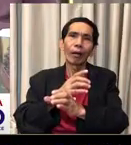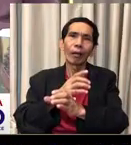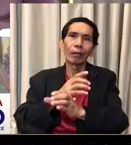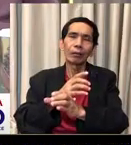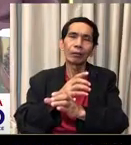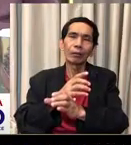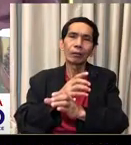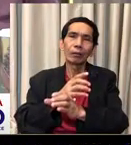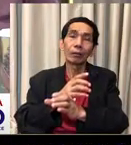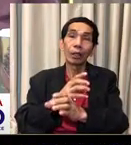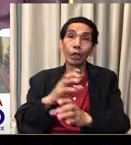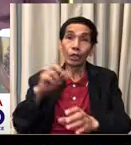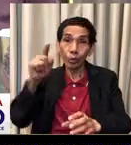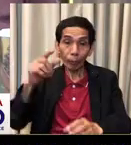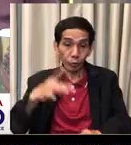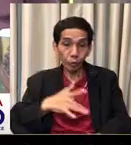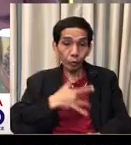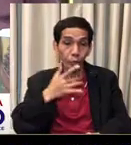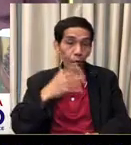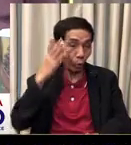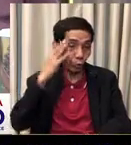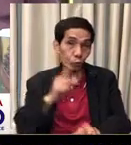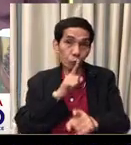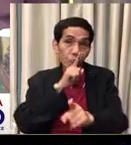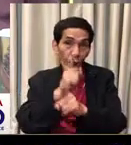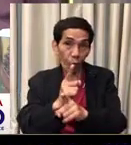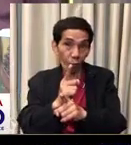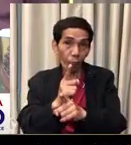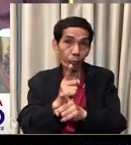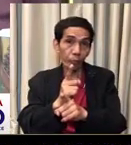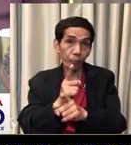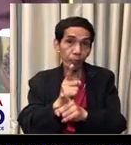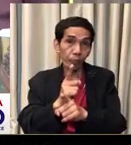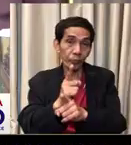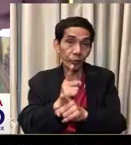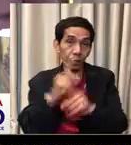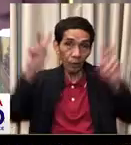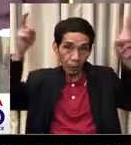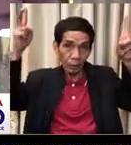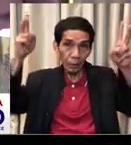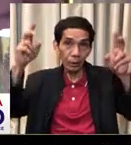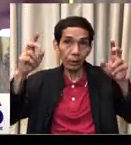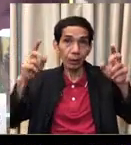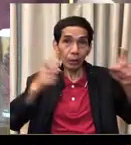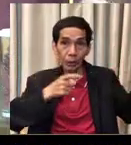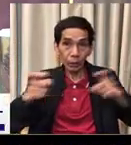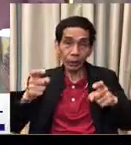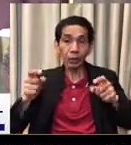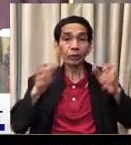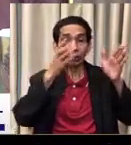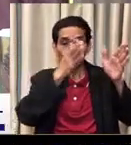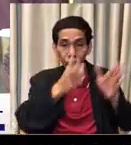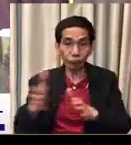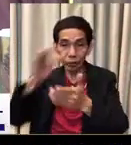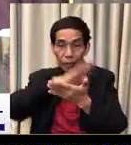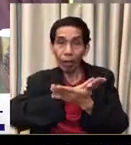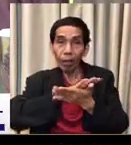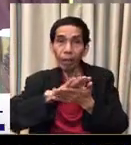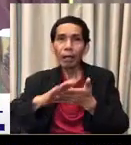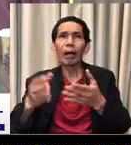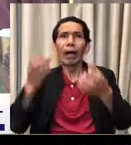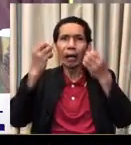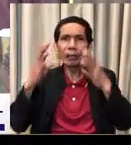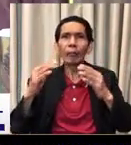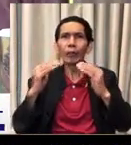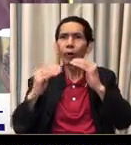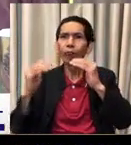Mano pa kung nararamdaman mo, kung totoo, yung liderato nagsasaayos. Ang dami na